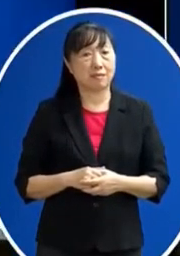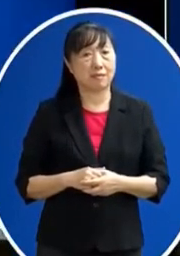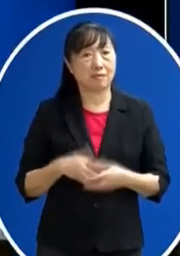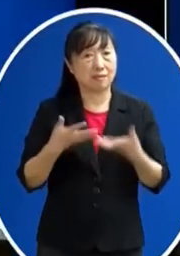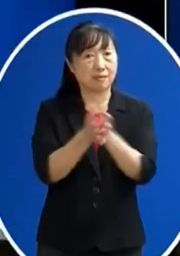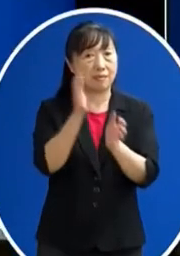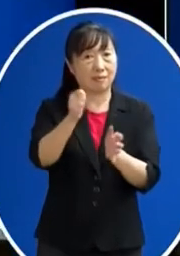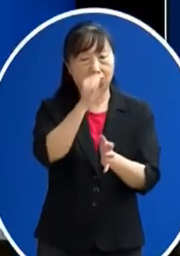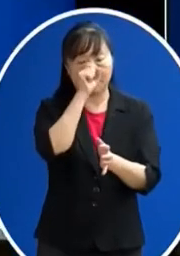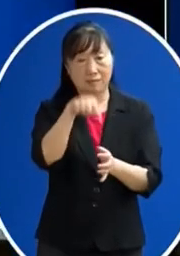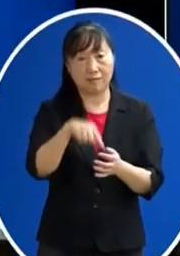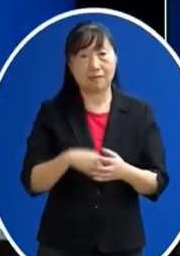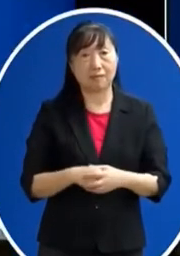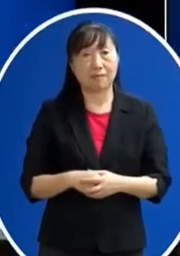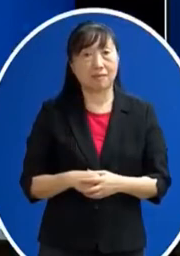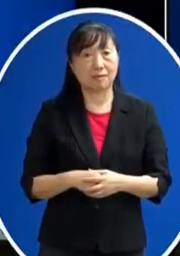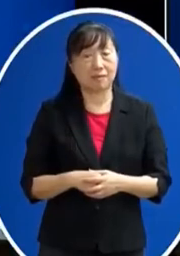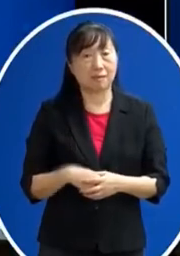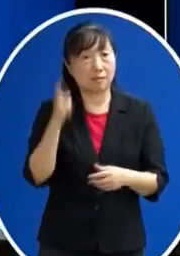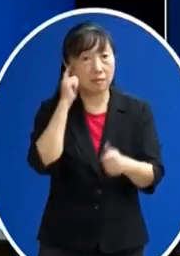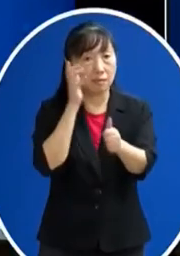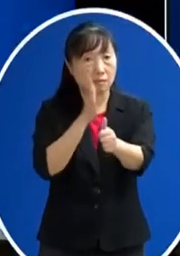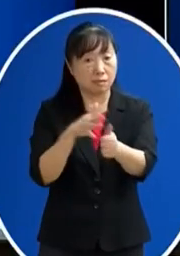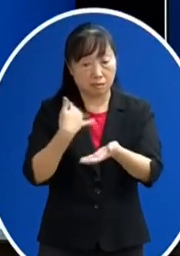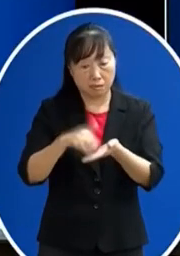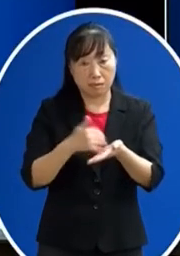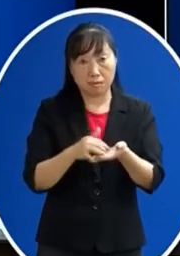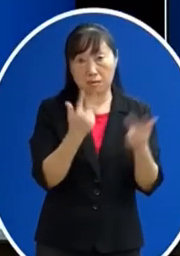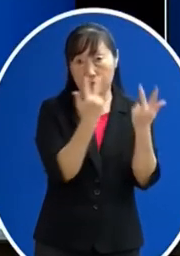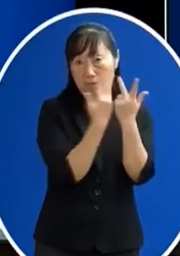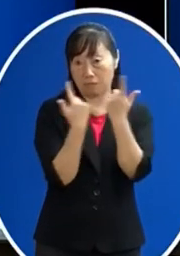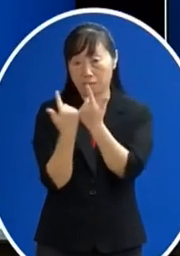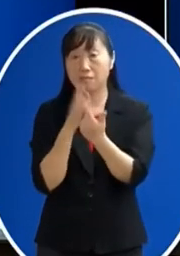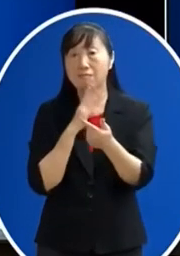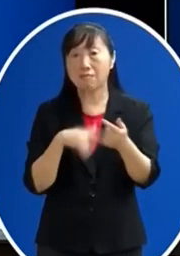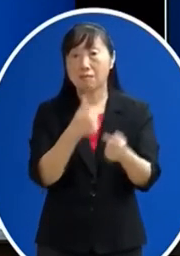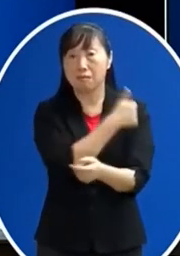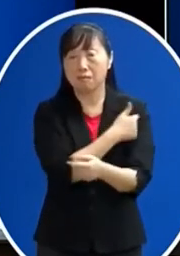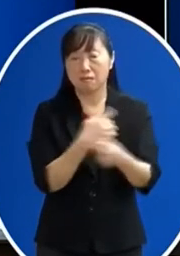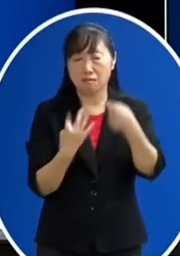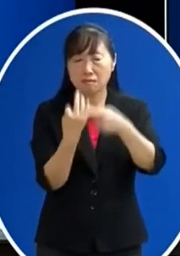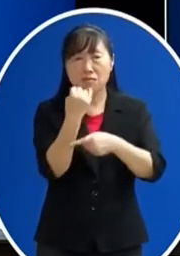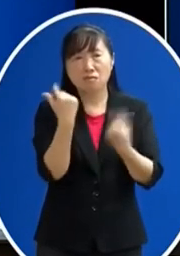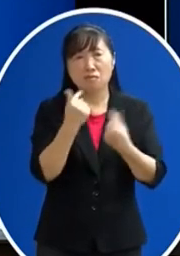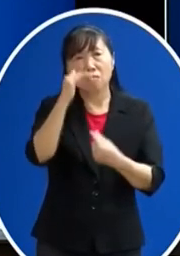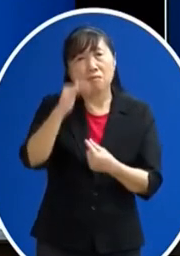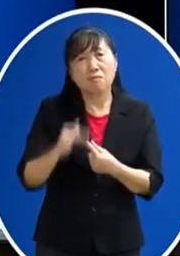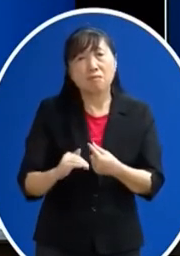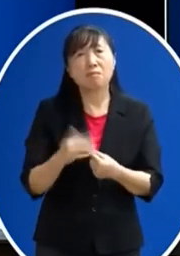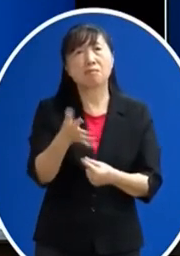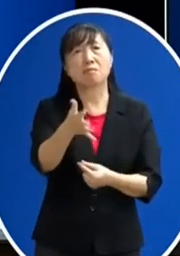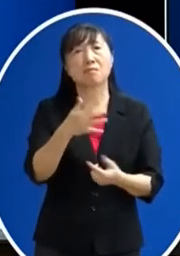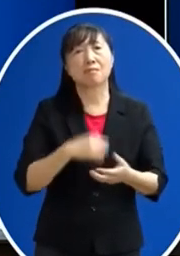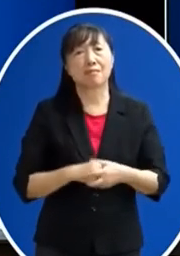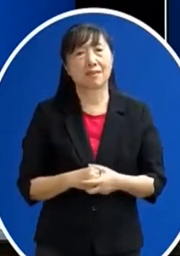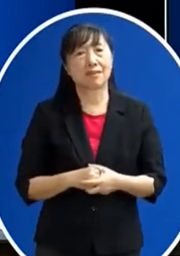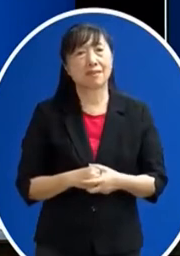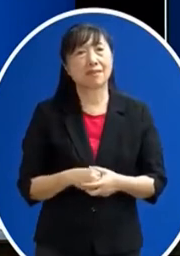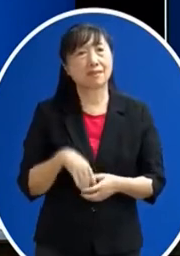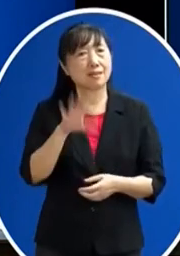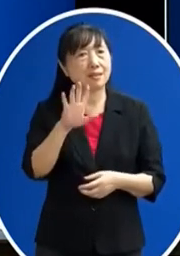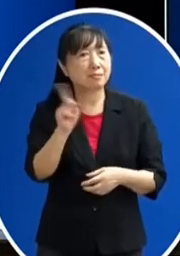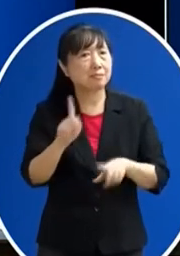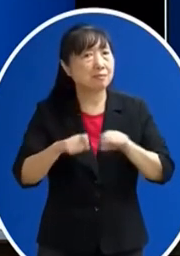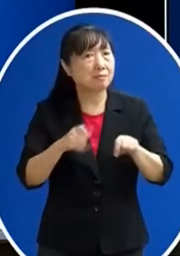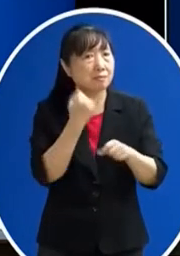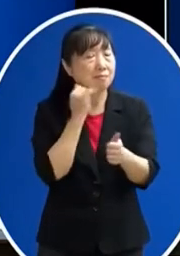部长好 ，TVBS 提问，想请教一下，根据统计，双北疫苗的施打率都较低，请问一下是什么样子的原因？那我们有什么策